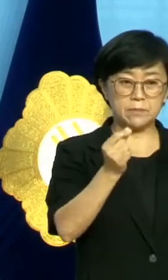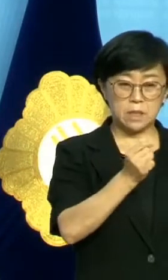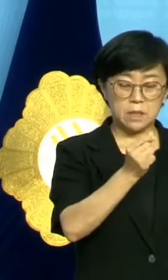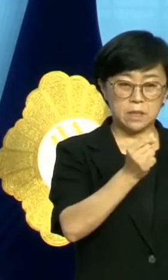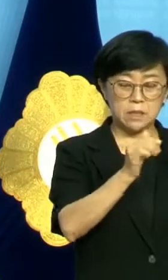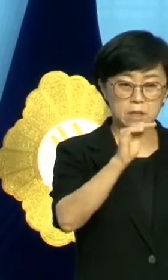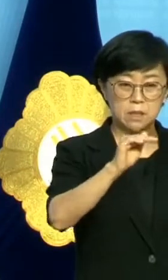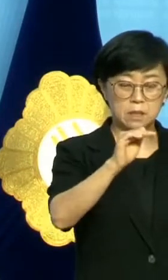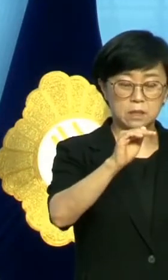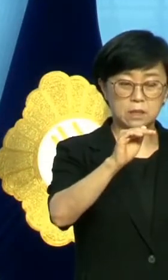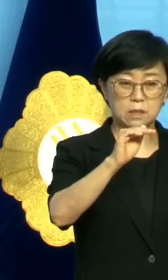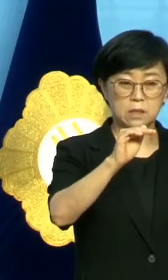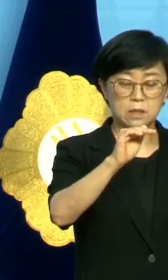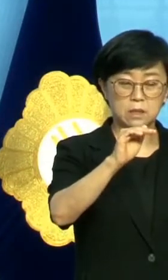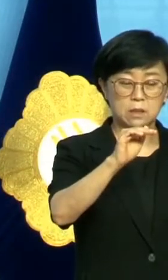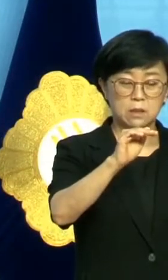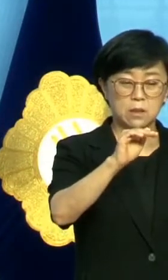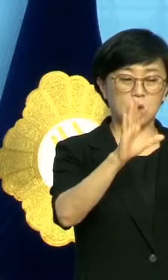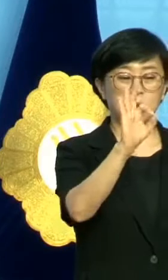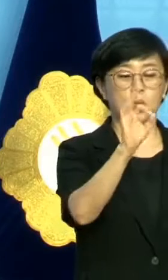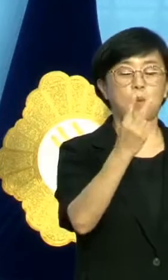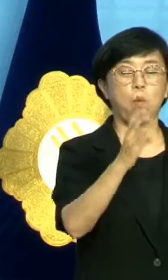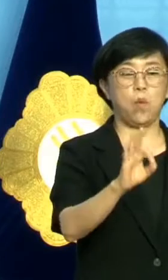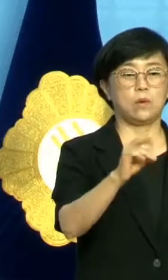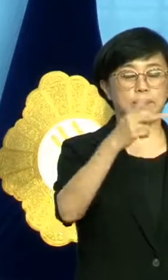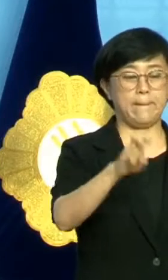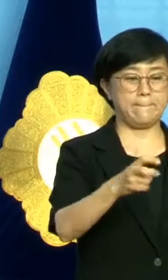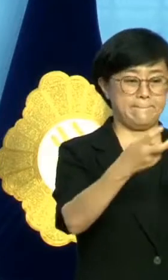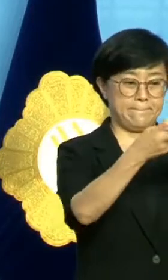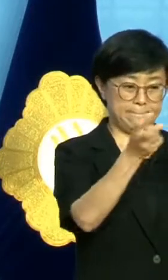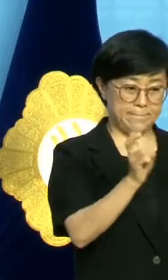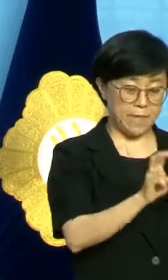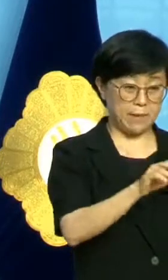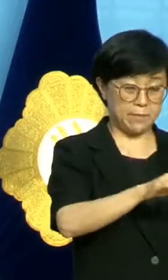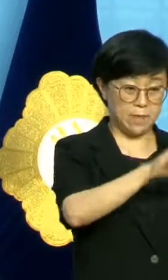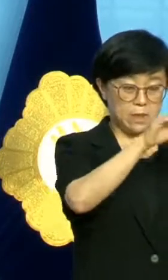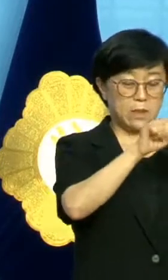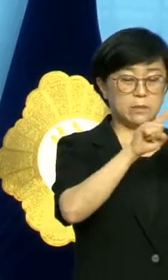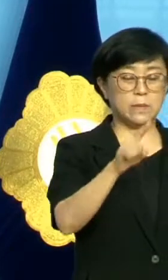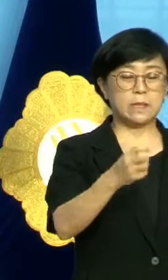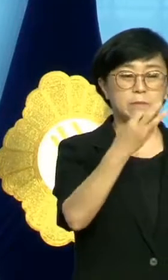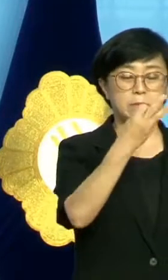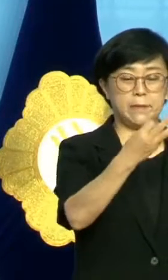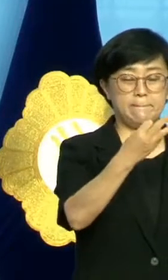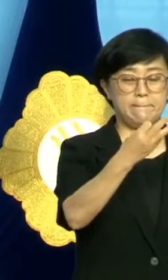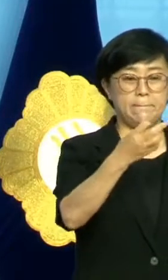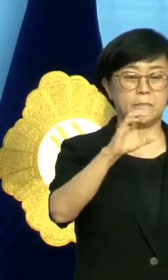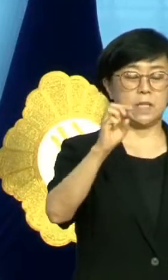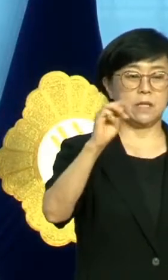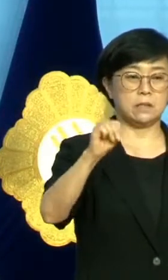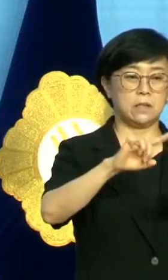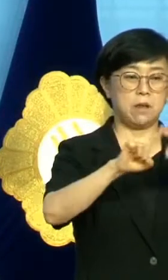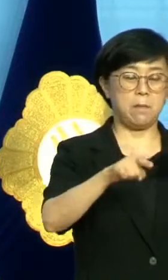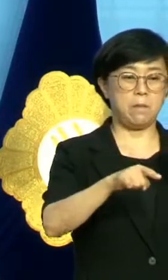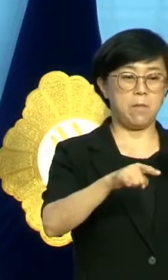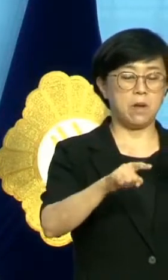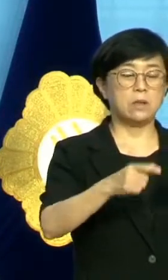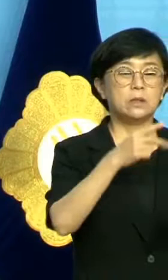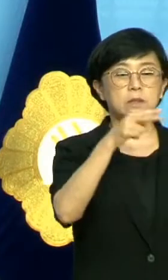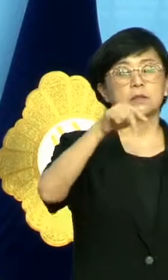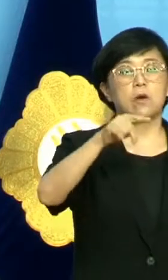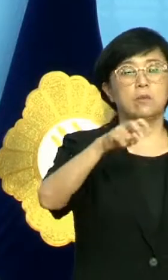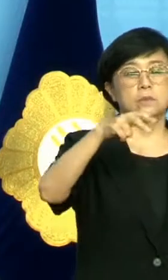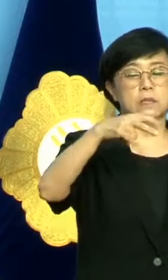차이는 용담 된 13cm 합천댐 80 cm 섬진강 댐 3m 밖에